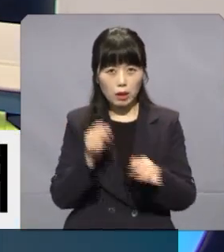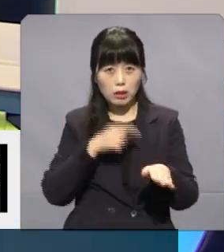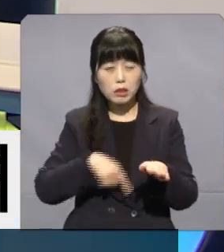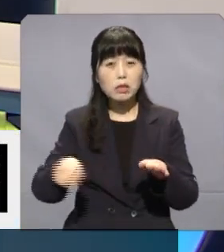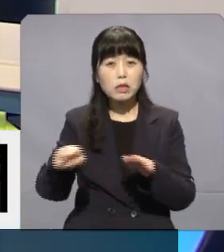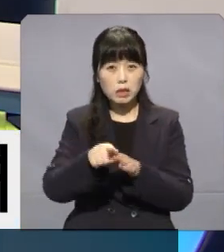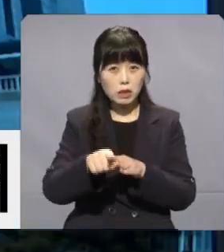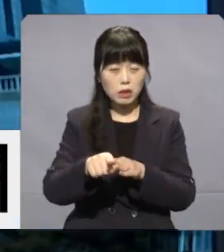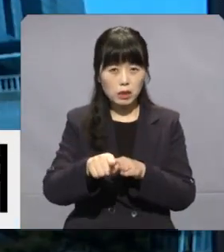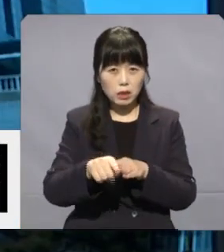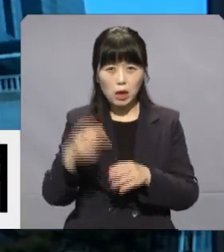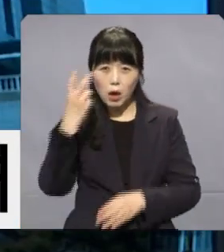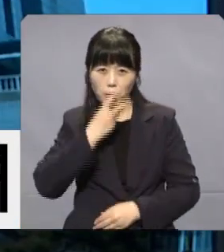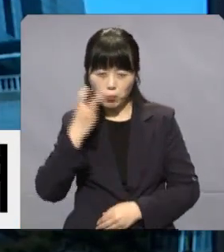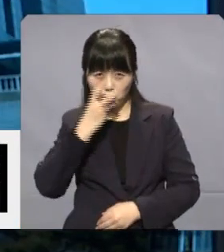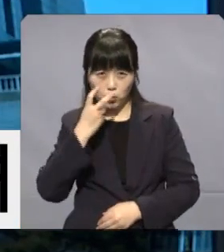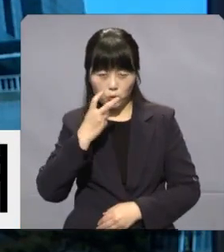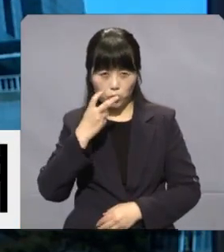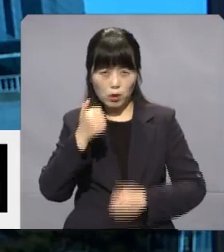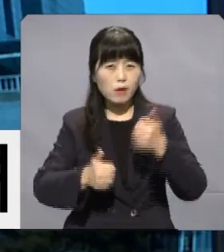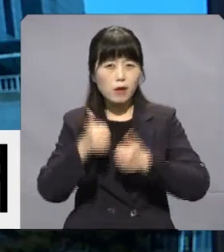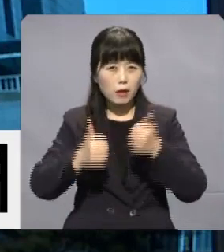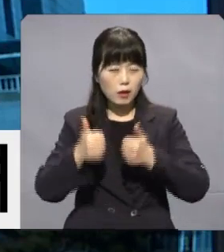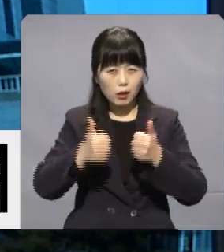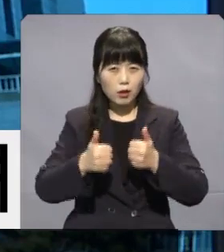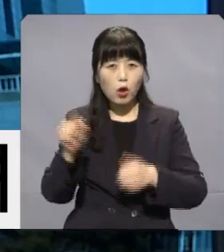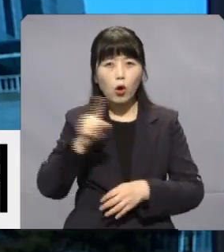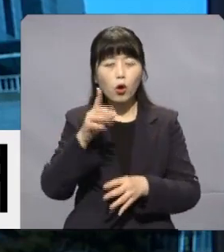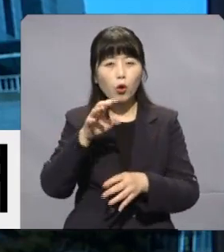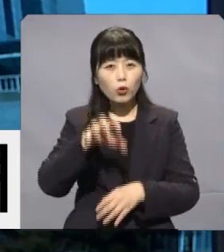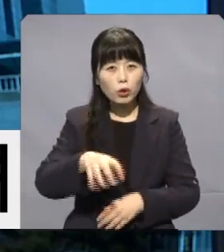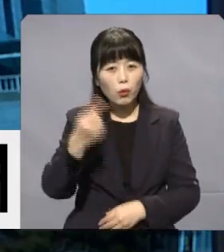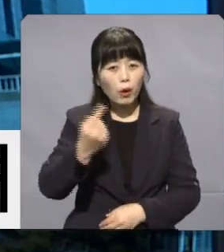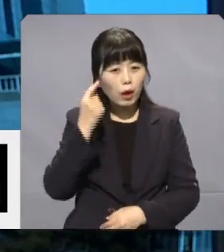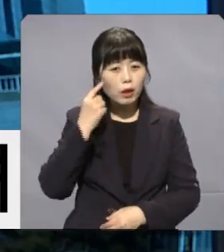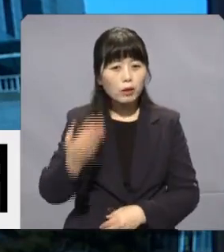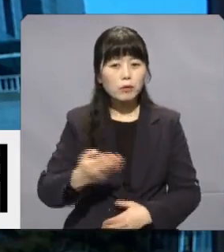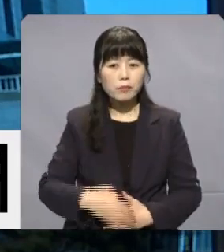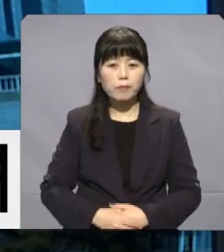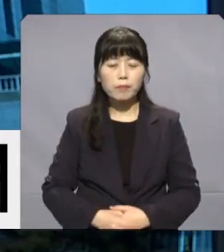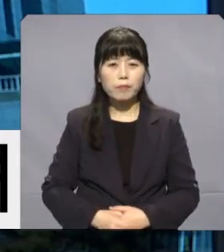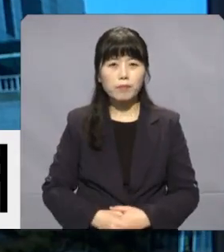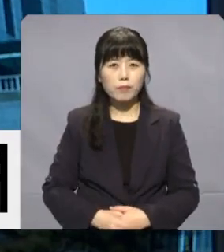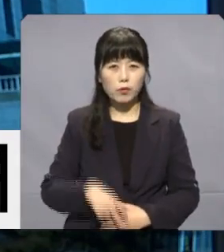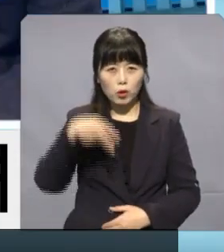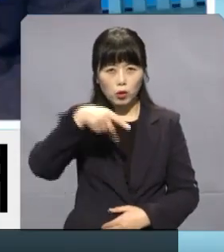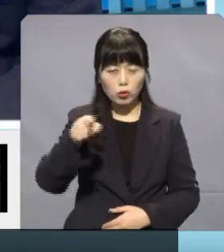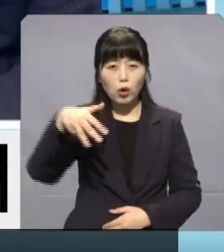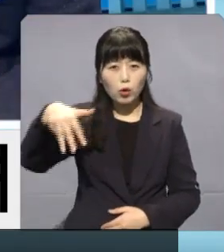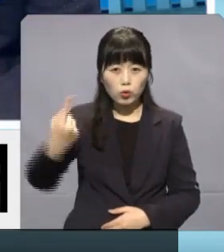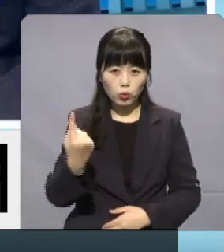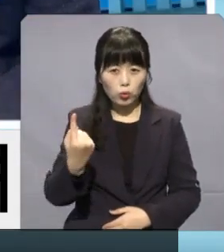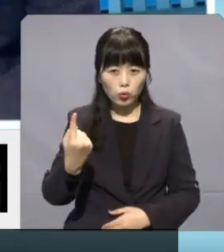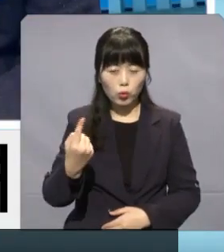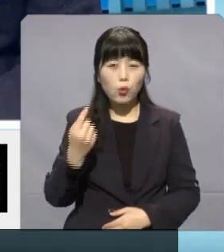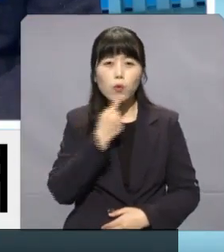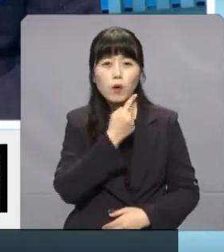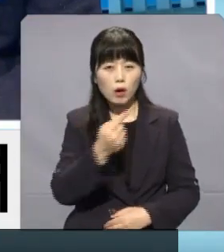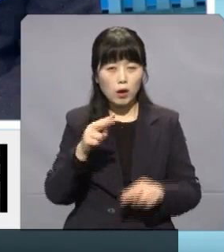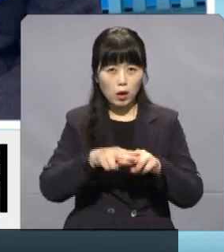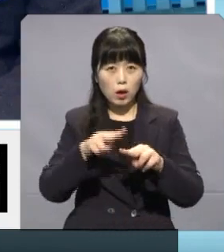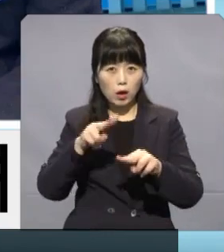진영 논리 진영대결이 어디까지 왔냐면 국민들 다 기억하시겠지만 서초동 광화문 집회 때